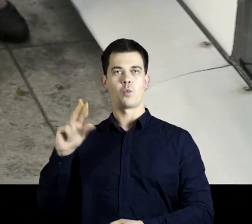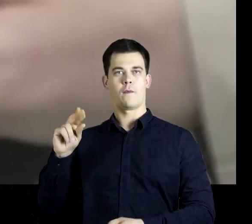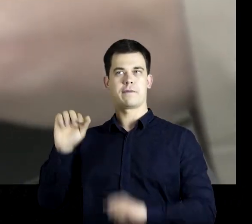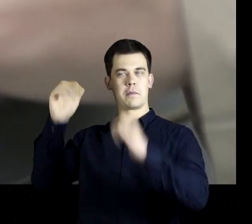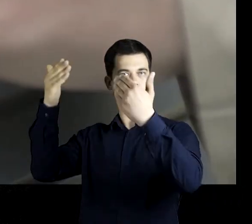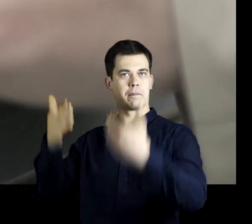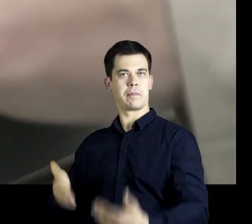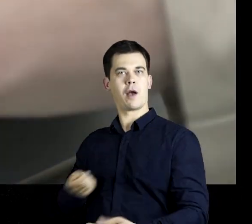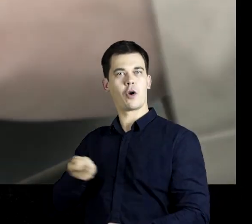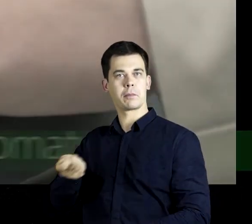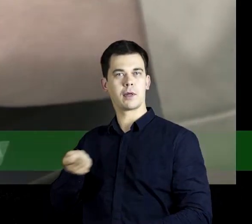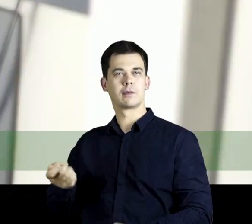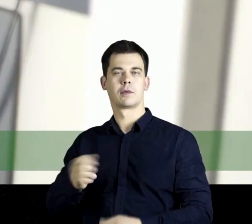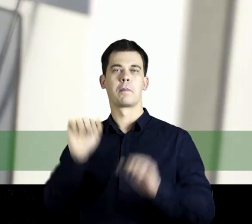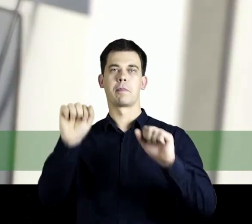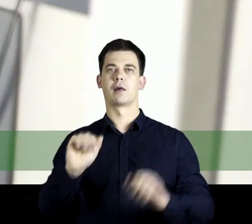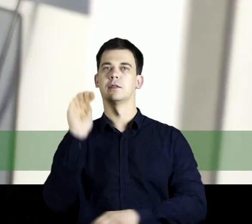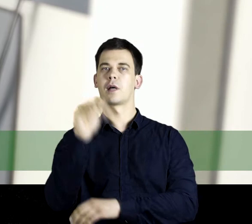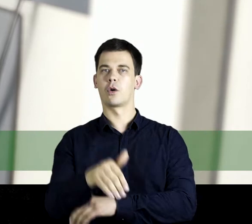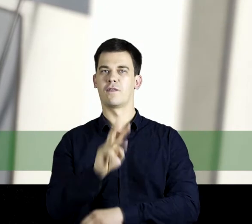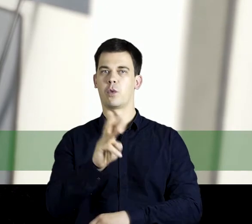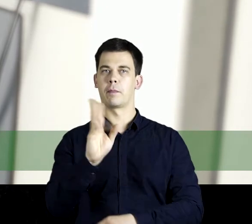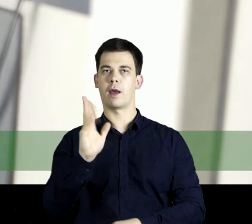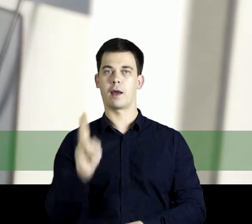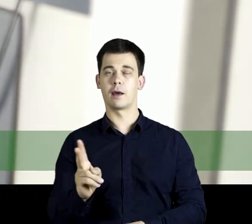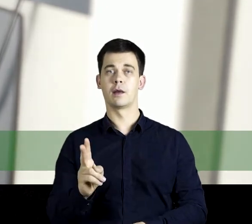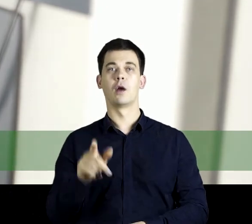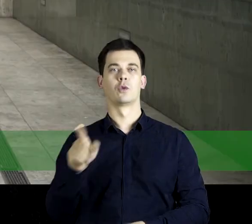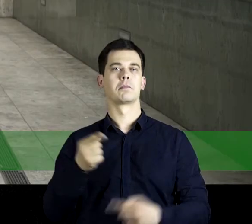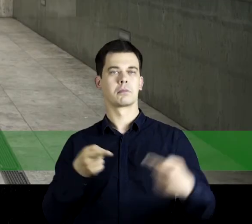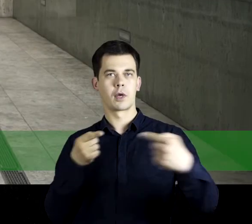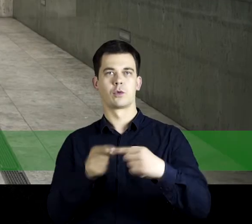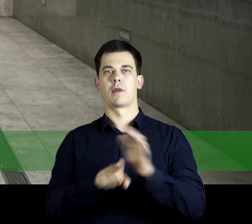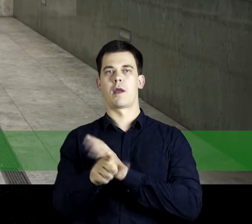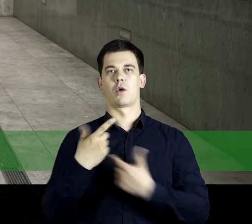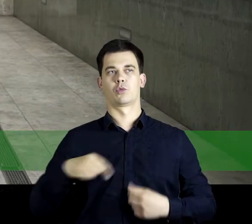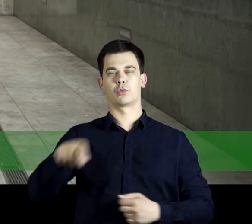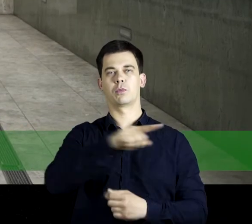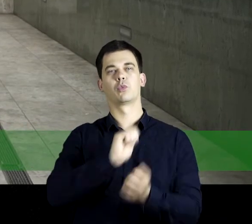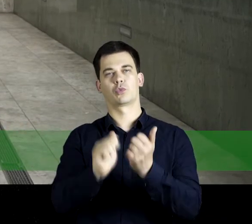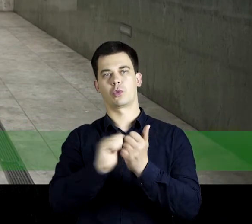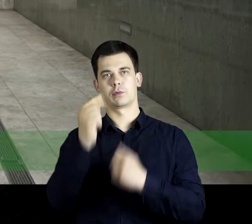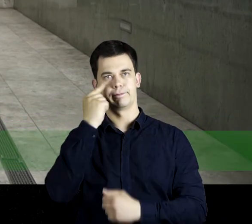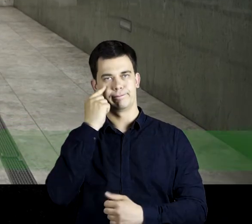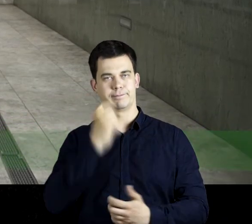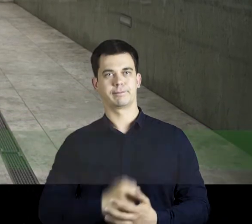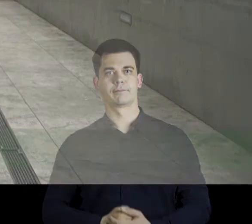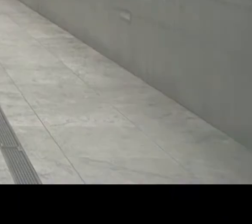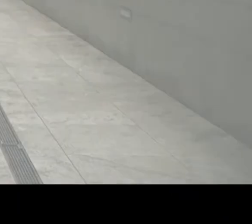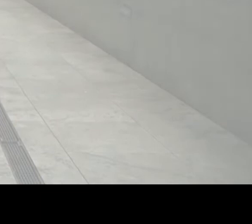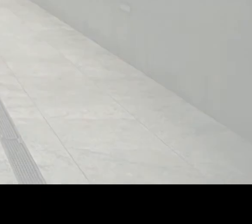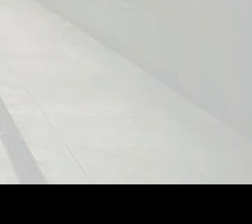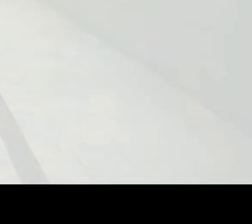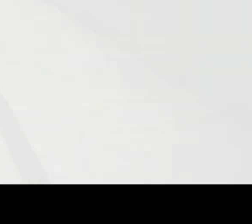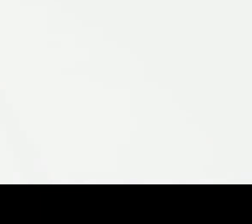253 mówiące bankomaty Banku Zachodniego WBK dostosowane są do potrzeb osób z dysfunkcją wzroku. Na ekranie